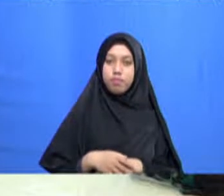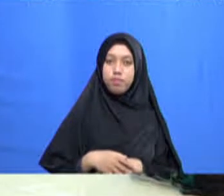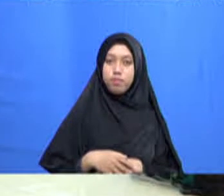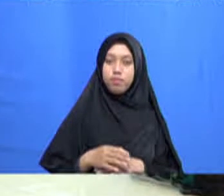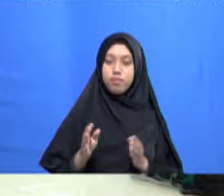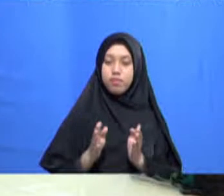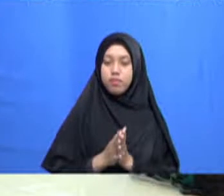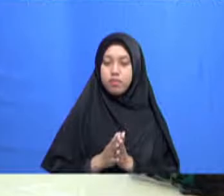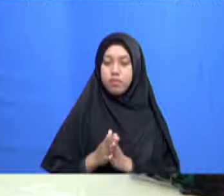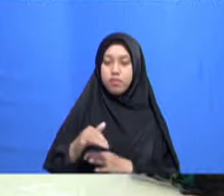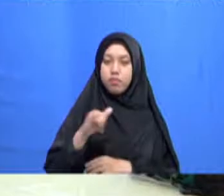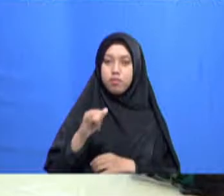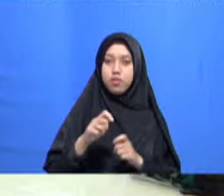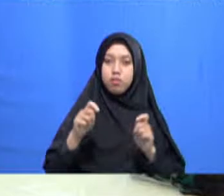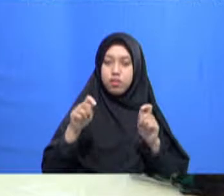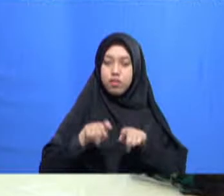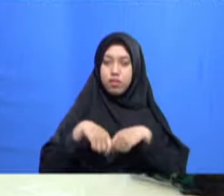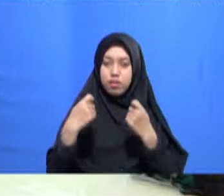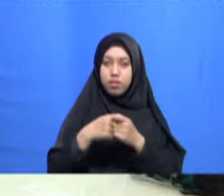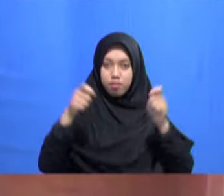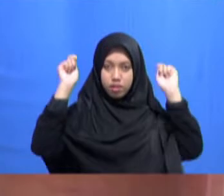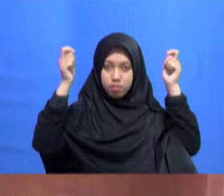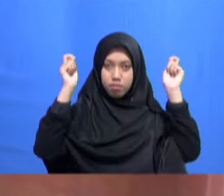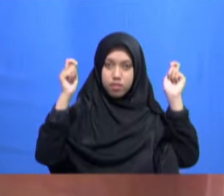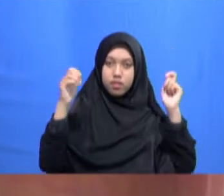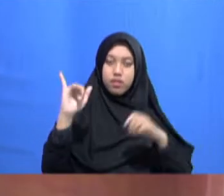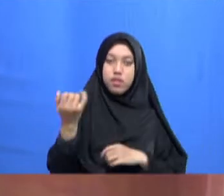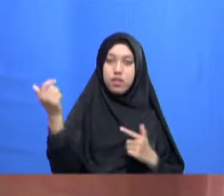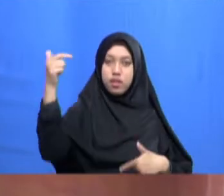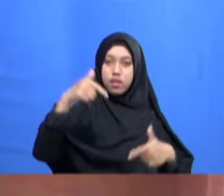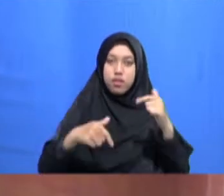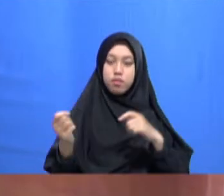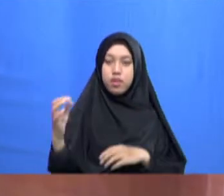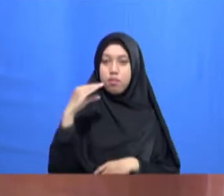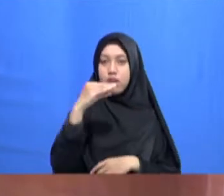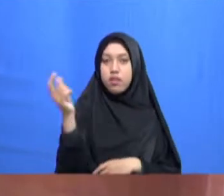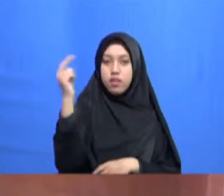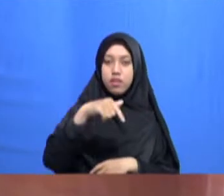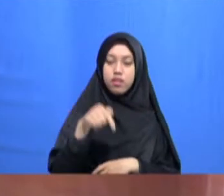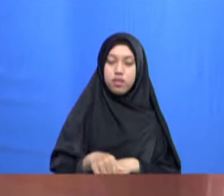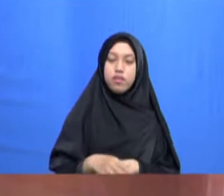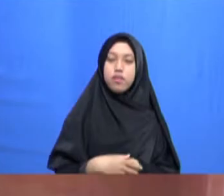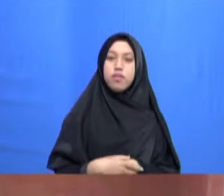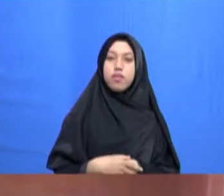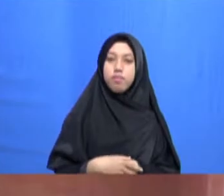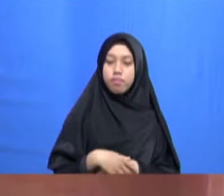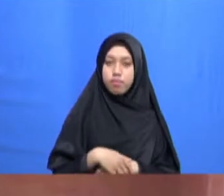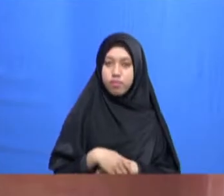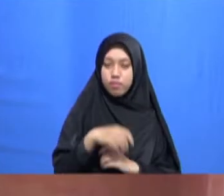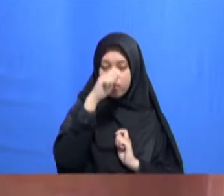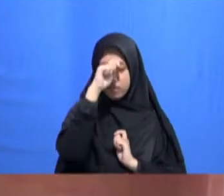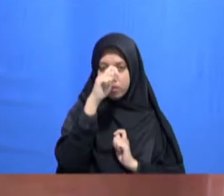tim kampanye yang hadir pada pagi hari ini, serta yang saya